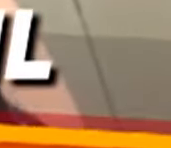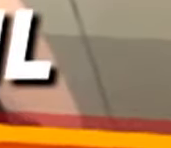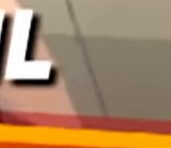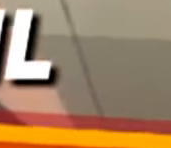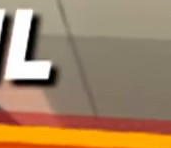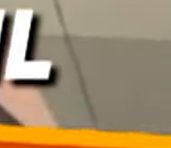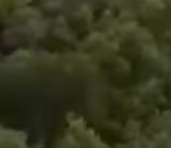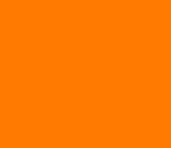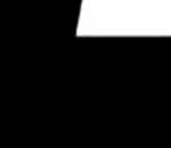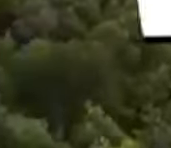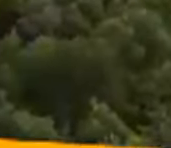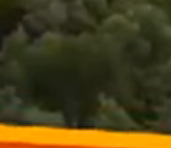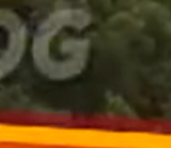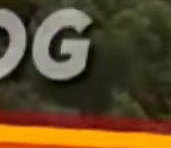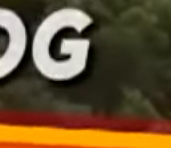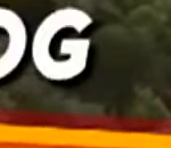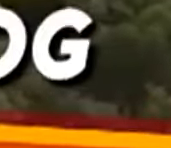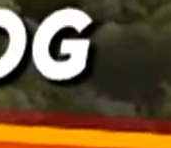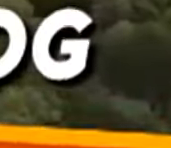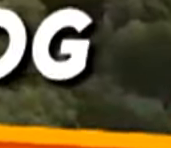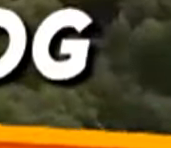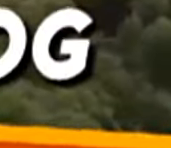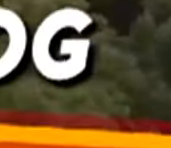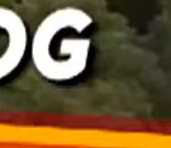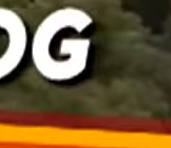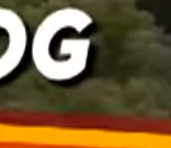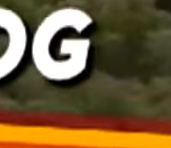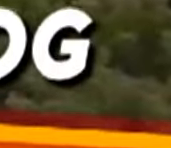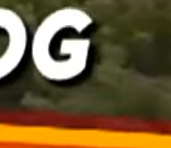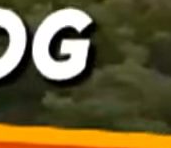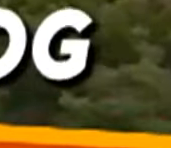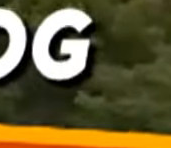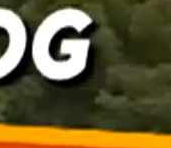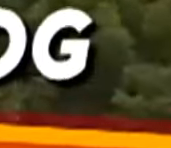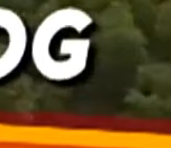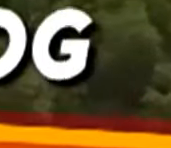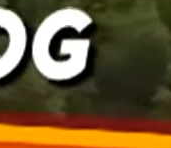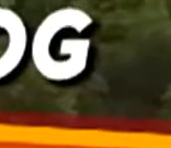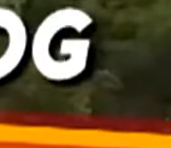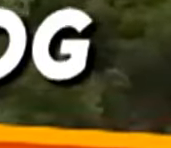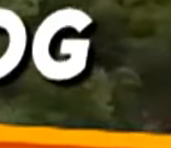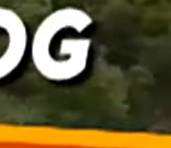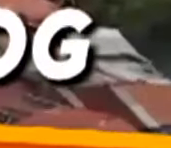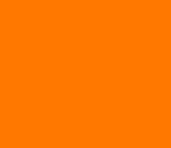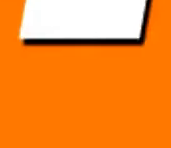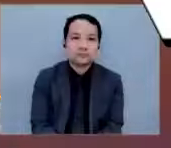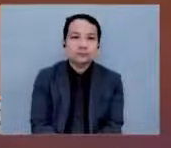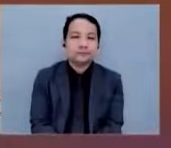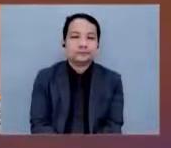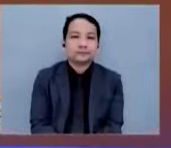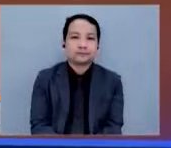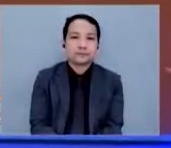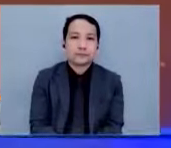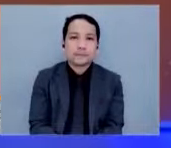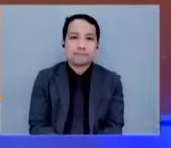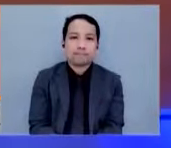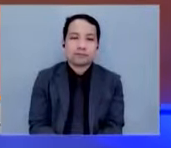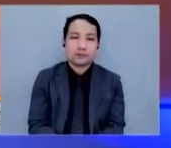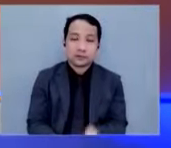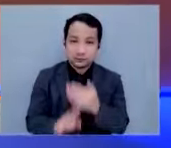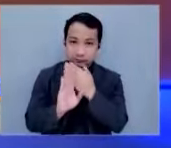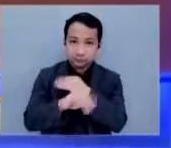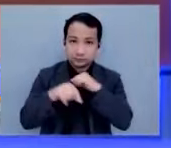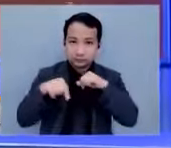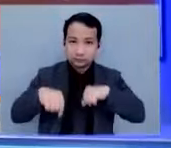baril. At higit 300 bahay, nilamon ng apoy sa Mandawi City. Tutok lang mga